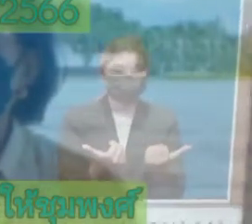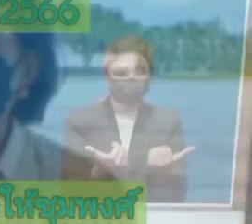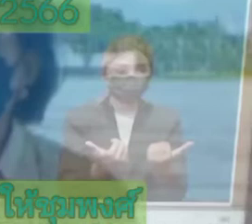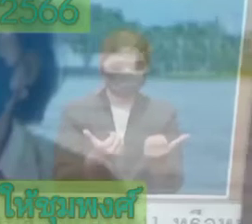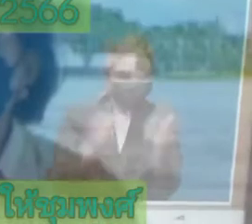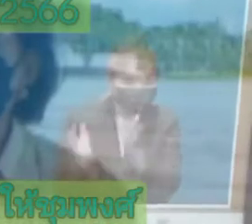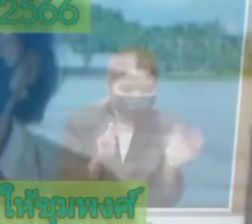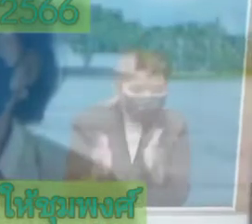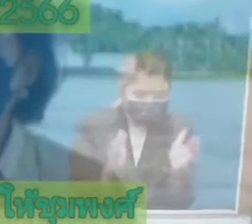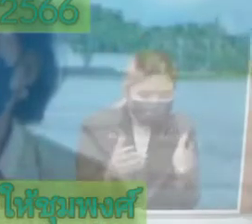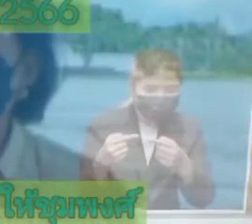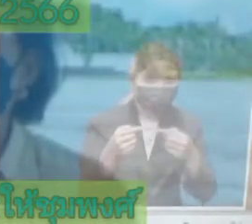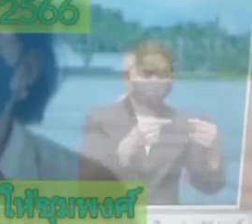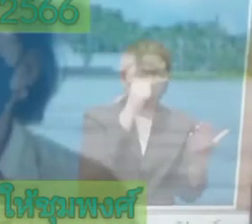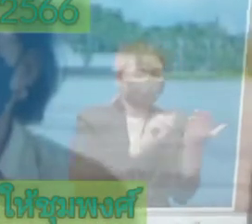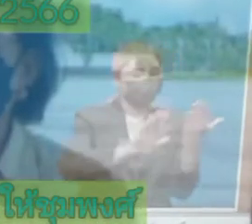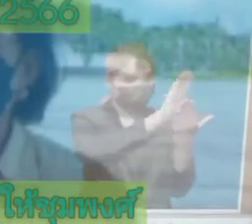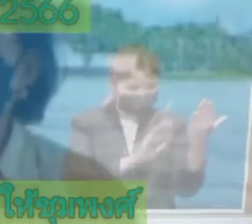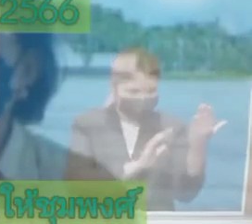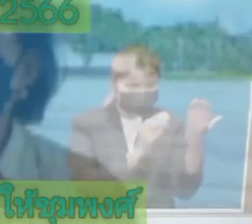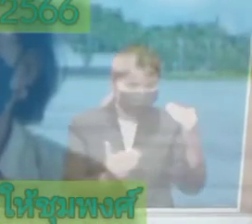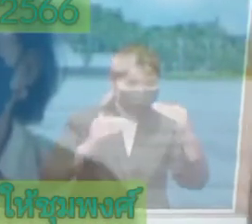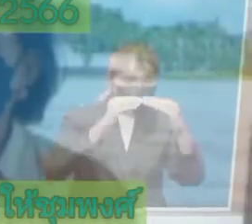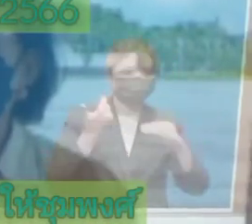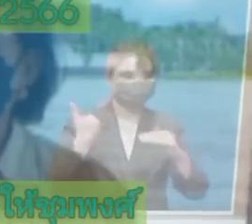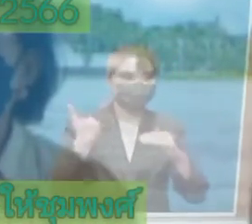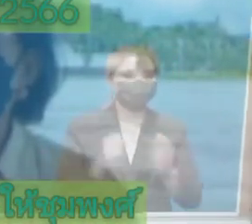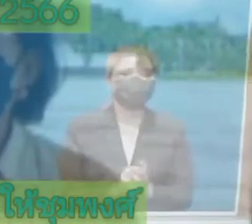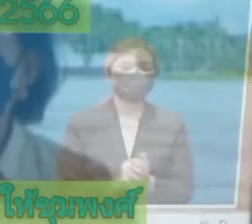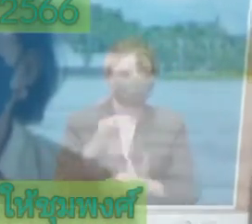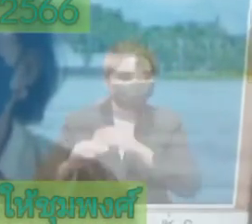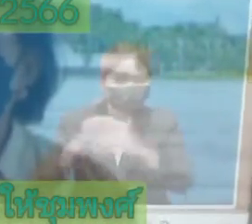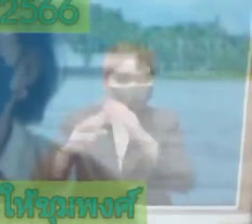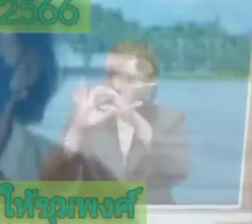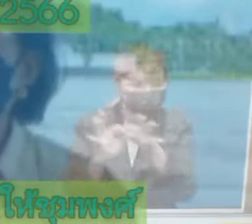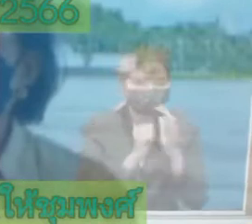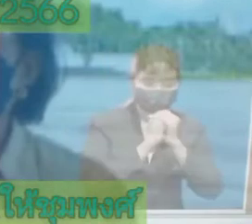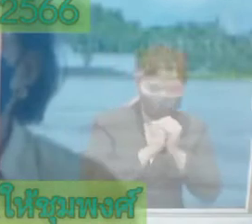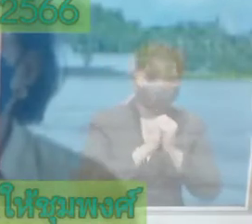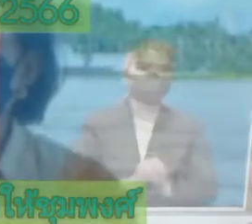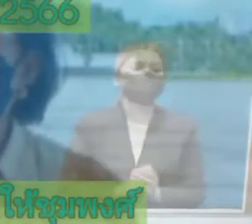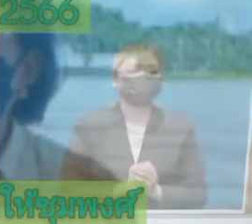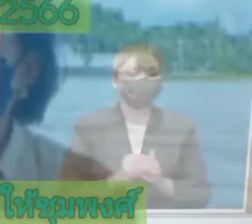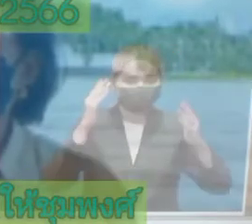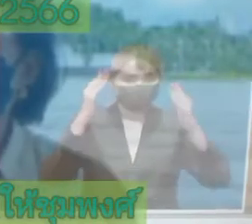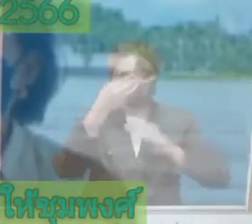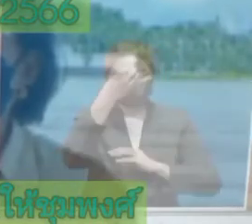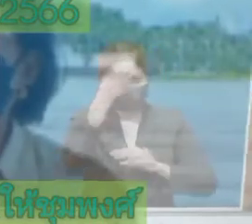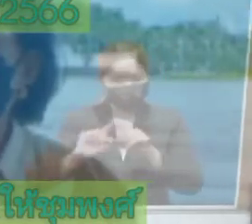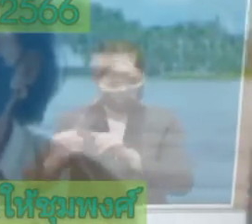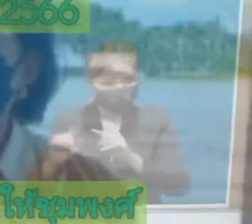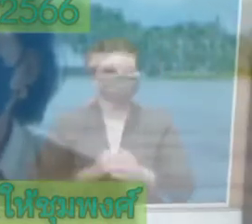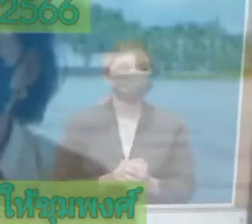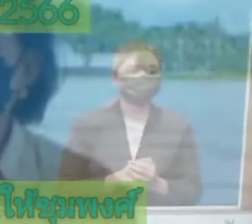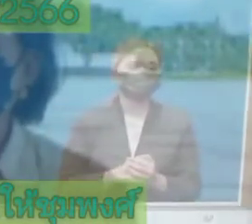ได้ดำเนินการต่อจะช่วยเสริมบทบาทของไทยในการเป็นศูนย์กลางทางของอาเซียนในการเพิ่มประสิทธิภาพโครงข่ายทะเลระหว่างประเทศเชื่อมต่อจีนอินเดียอาเซียนมีประชากรรวมกันกว่า 3,300 ค